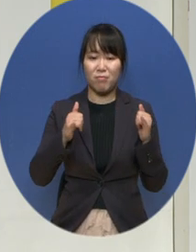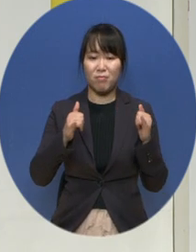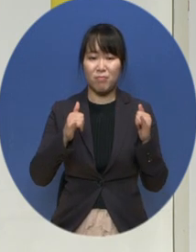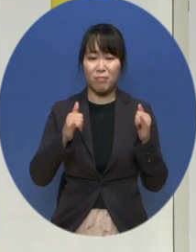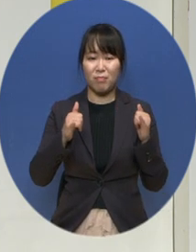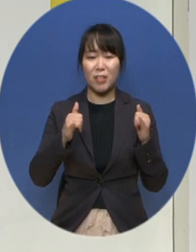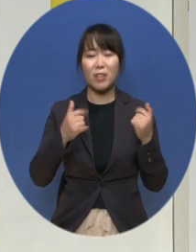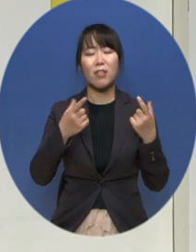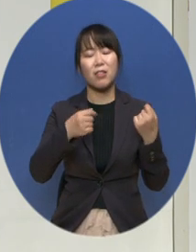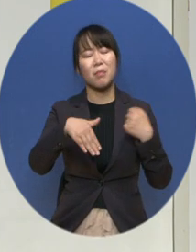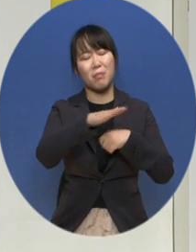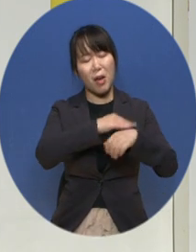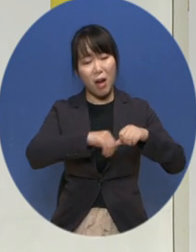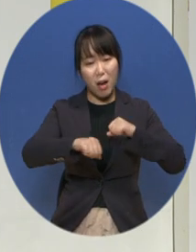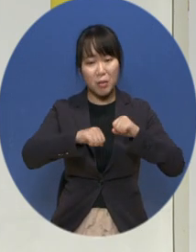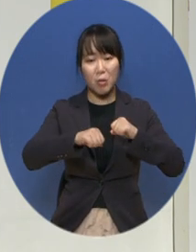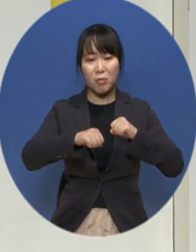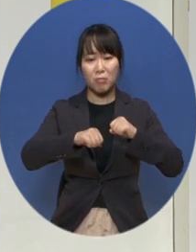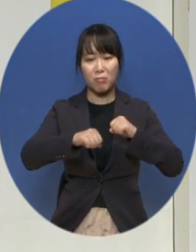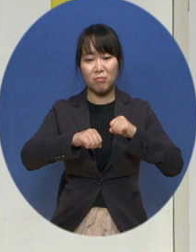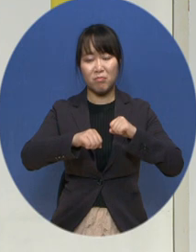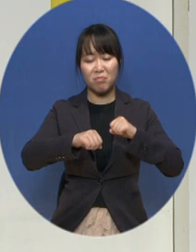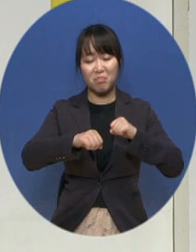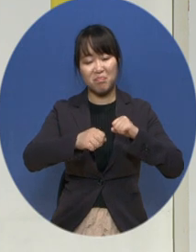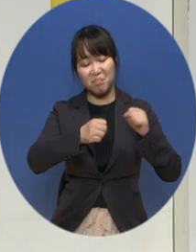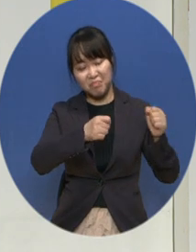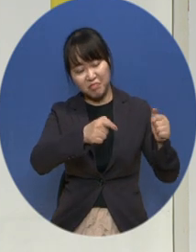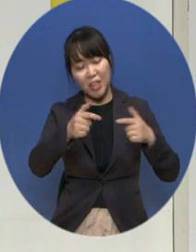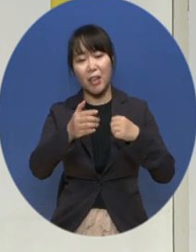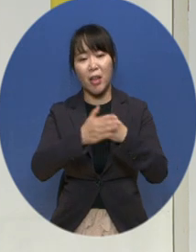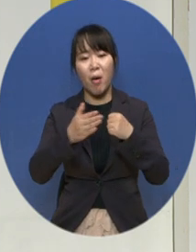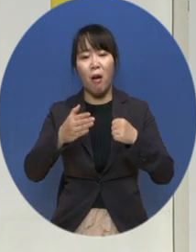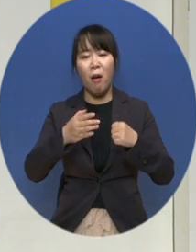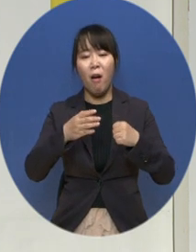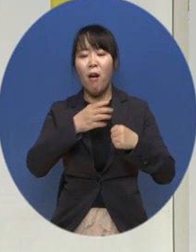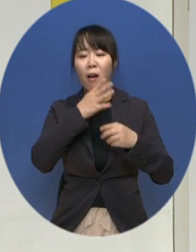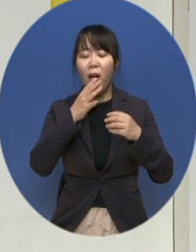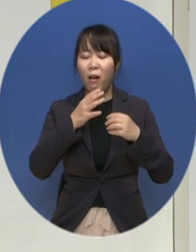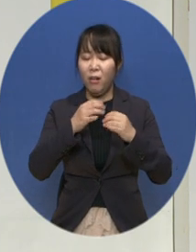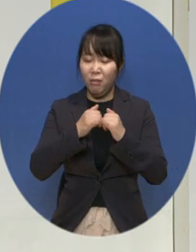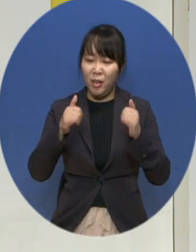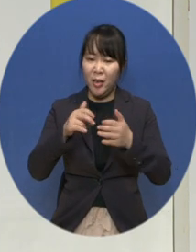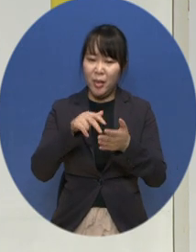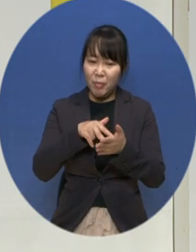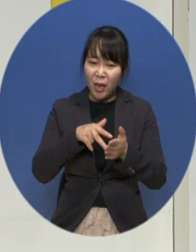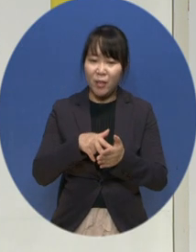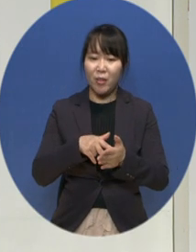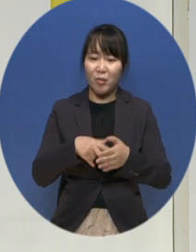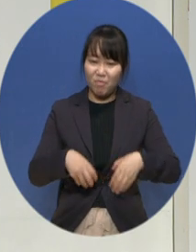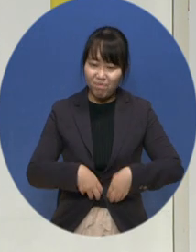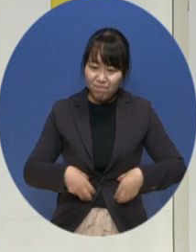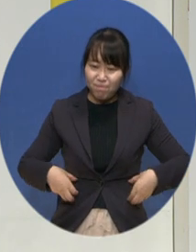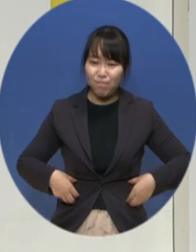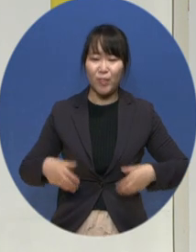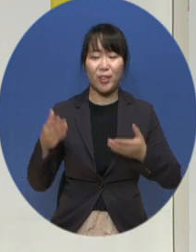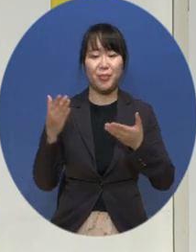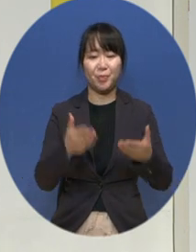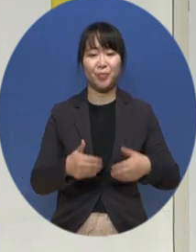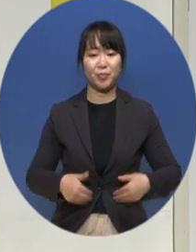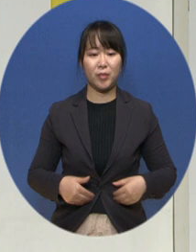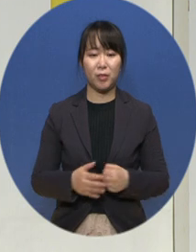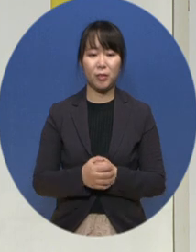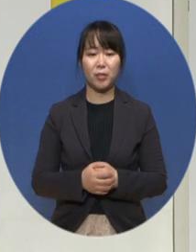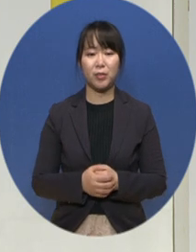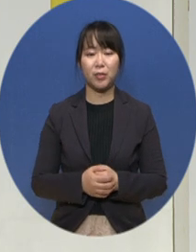하나의 행태 고 또 트렌드 이기 때문에 그건 어른들이 좀 너 그렇게 말했고 당당한 명 같아요 예 어 우려